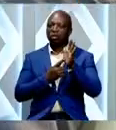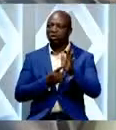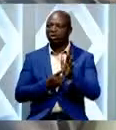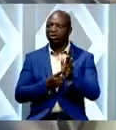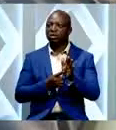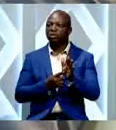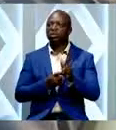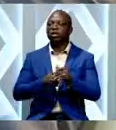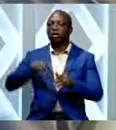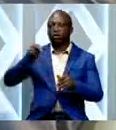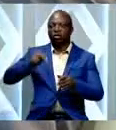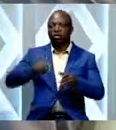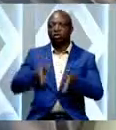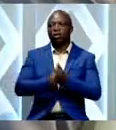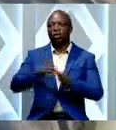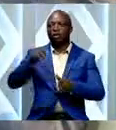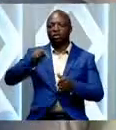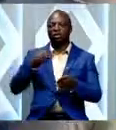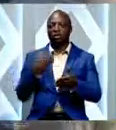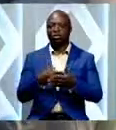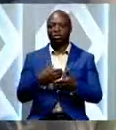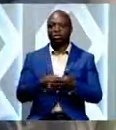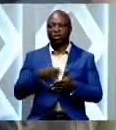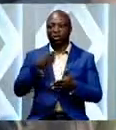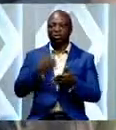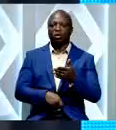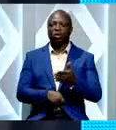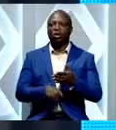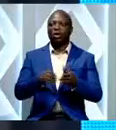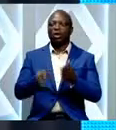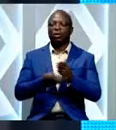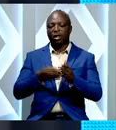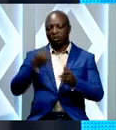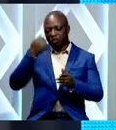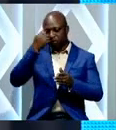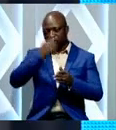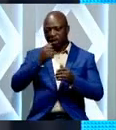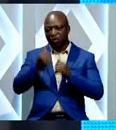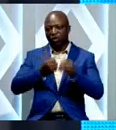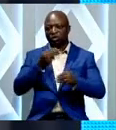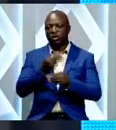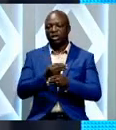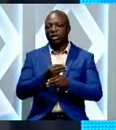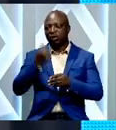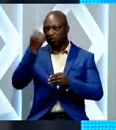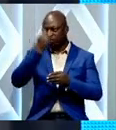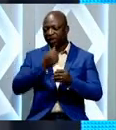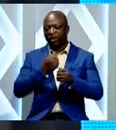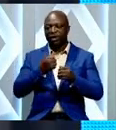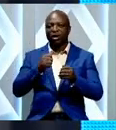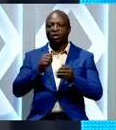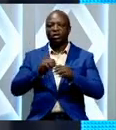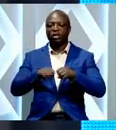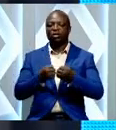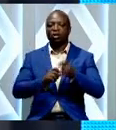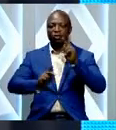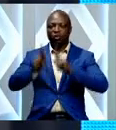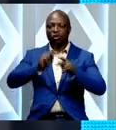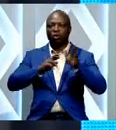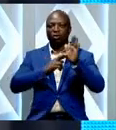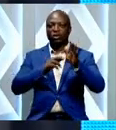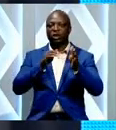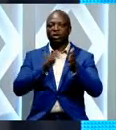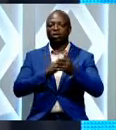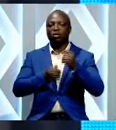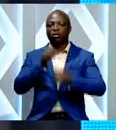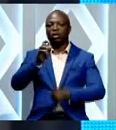coût. Aujourd'hui, la Banque mondiale estime qu'en Afrique subsaharienne, le secteur public représente encore plus